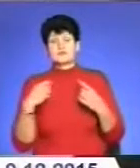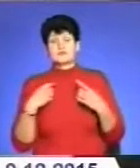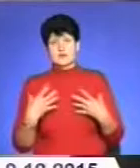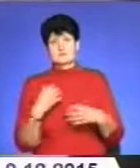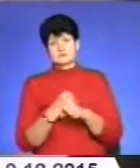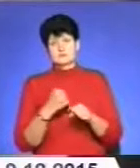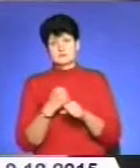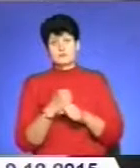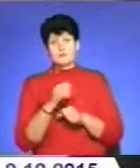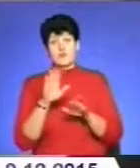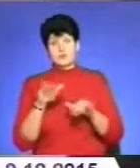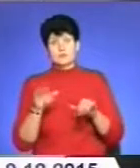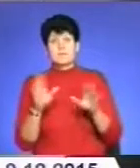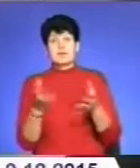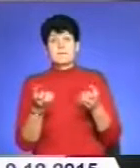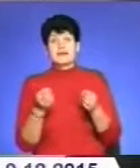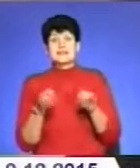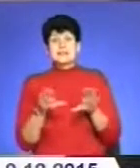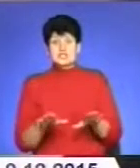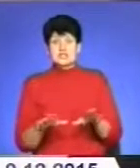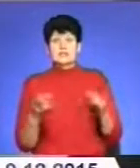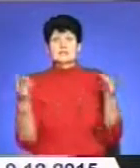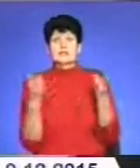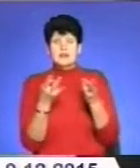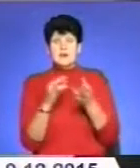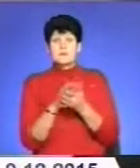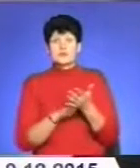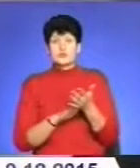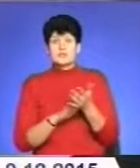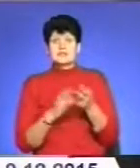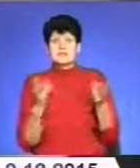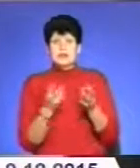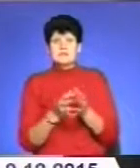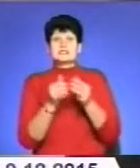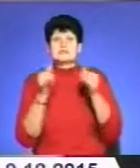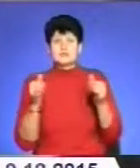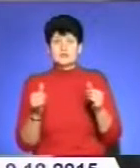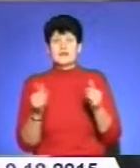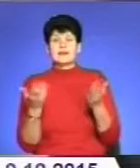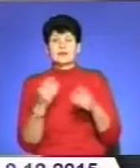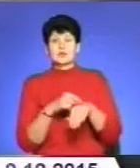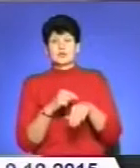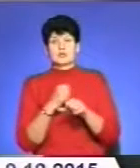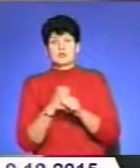відпрацюють. Після того буде прийматися рішення, чи варто продовжувати, чи варто збільшувати і які години роботи зафіксувати.